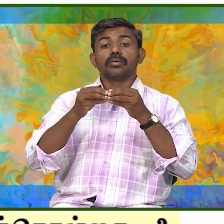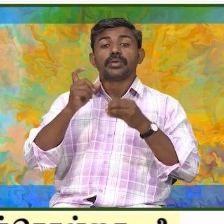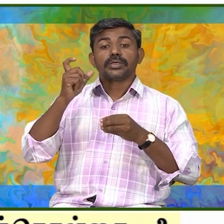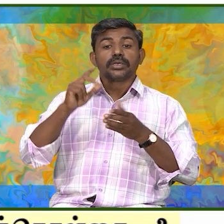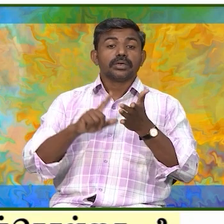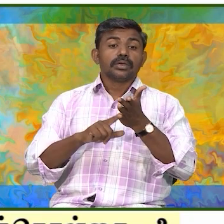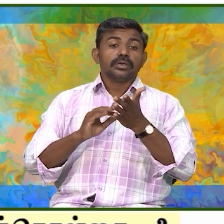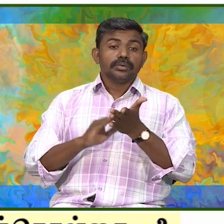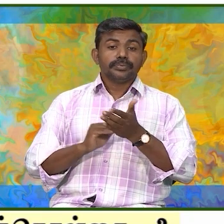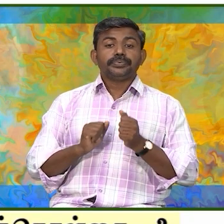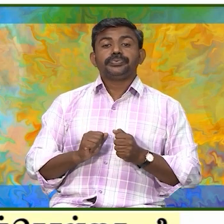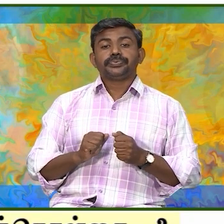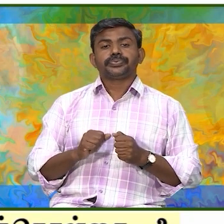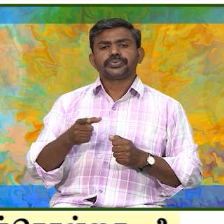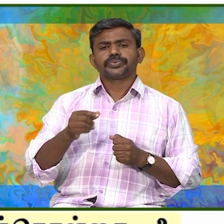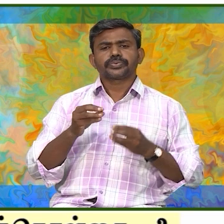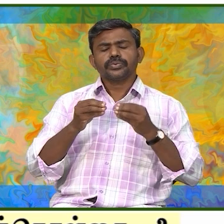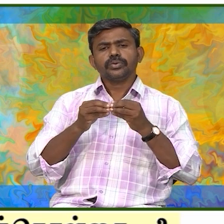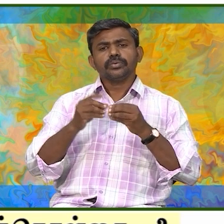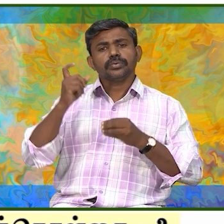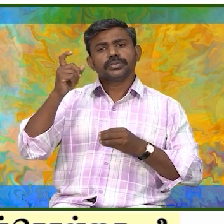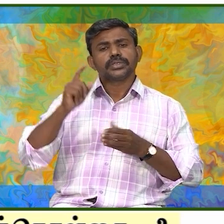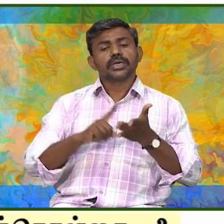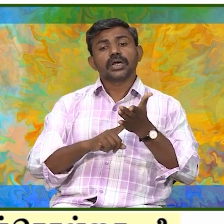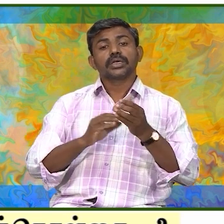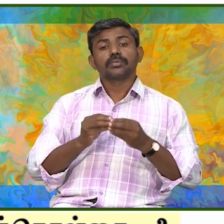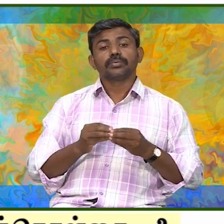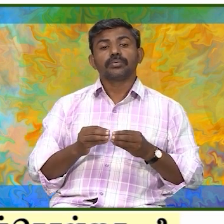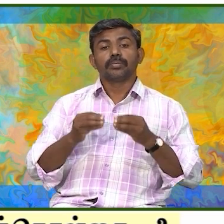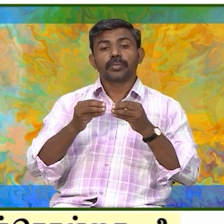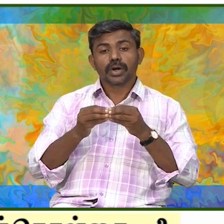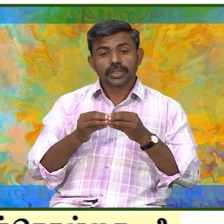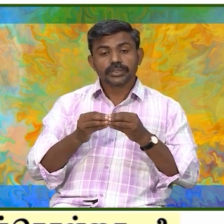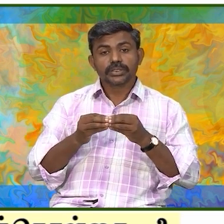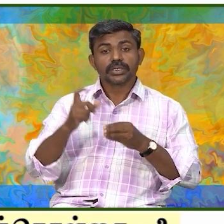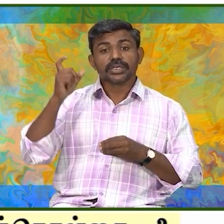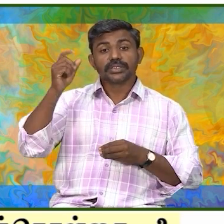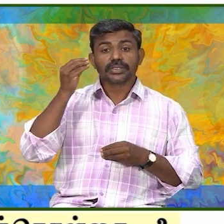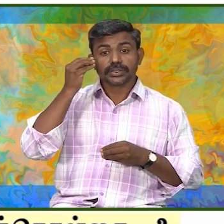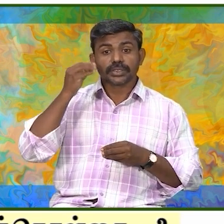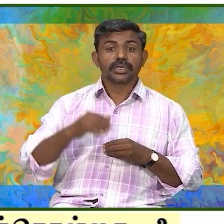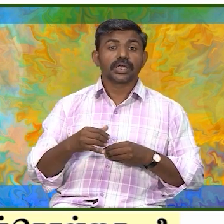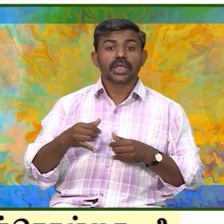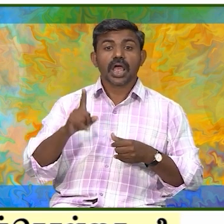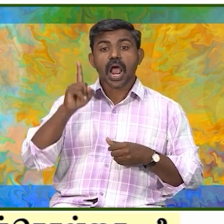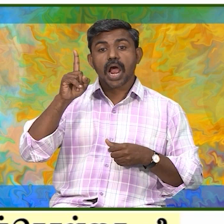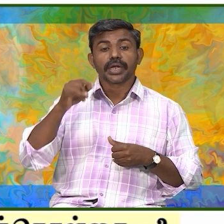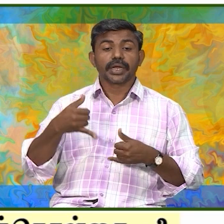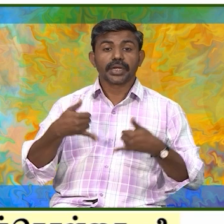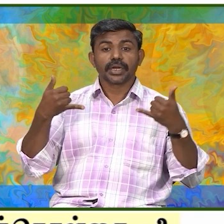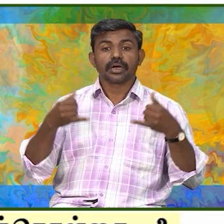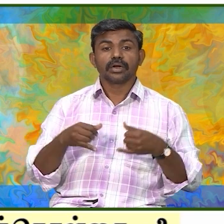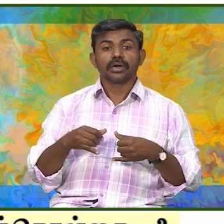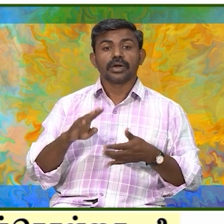பிசிஐஎம். சரி, இந்த பிசிஐஎம்னா என்ன? பி பங்களாதேஷ், சி சீனா, ஐ